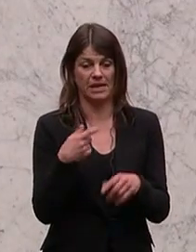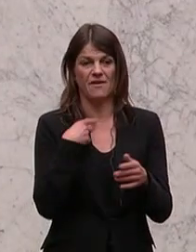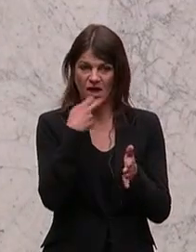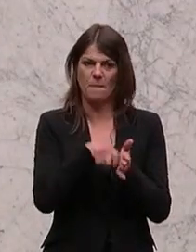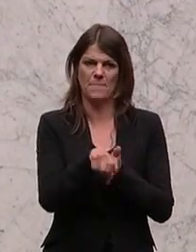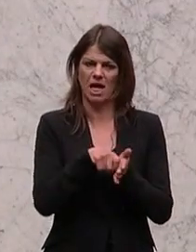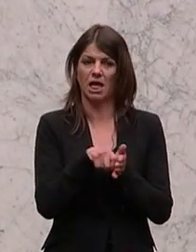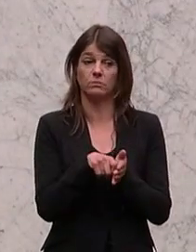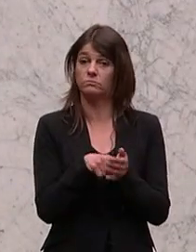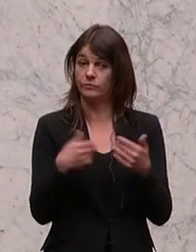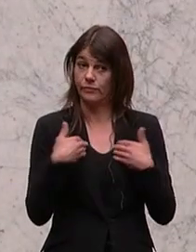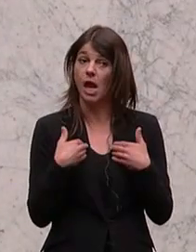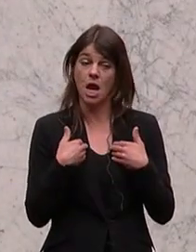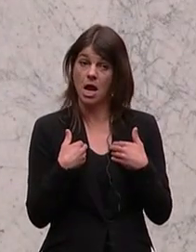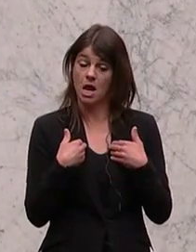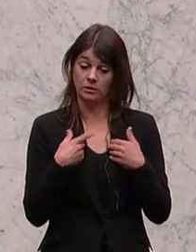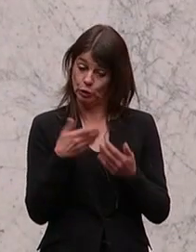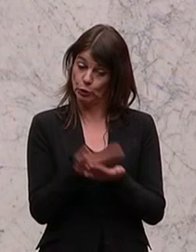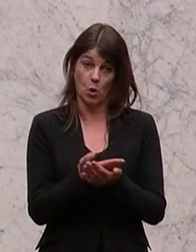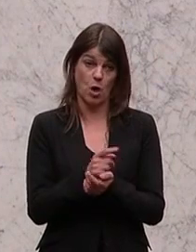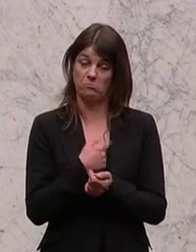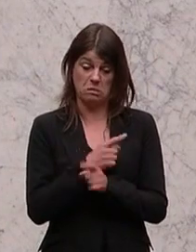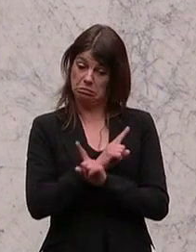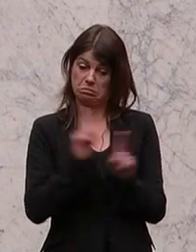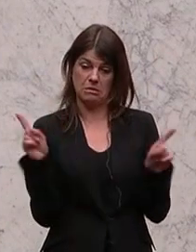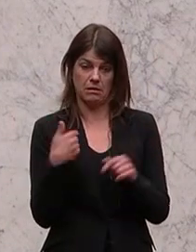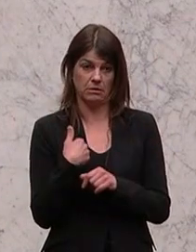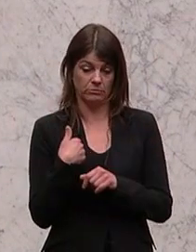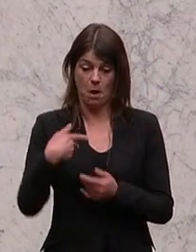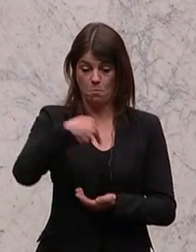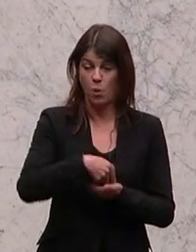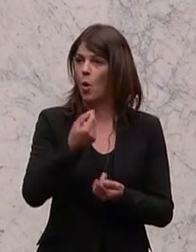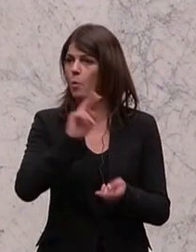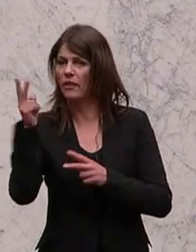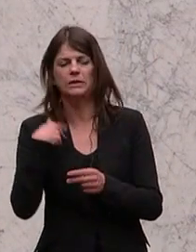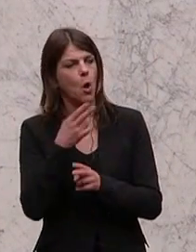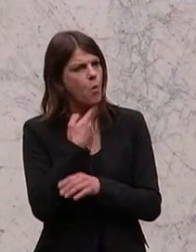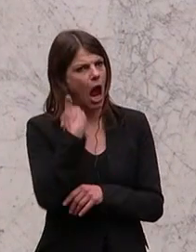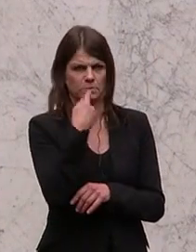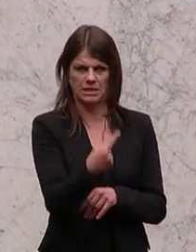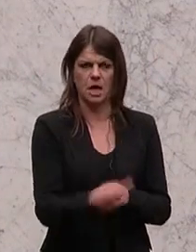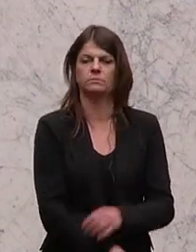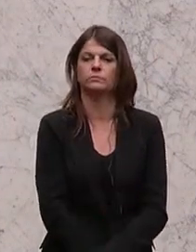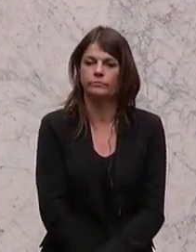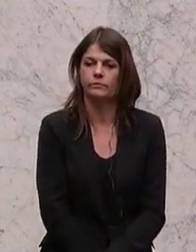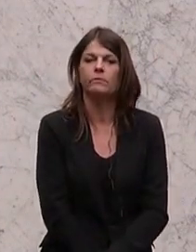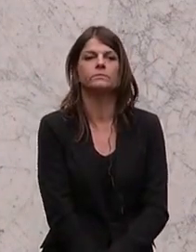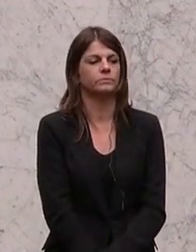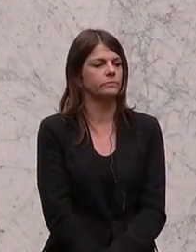berichtige tatsächlich, ich habe diese Behauptung hier am Pult oder woanders nie getätigt.